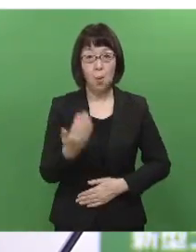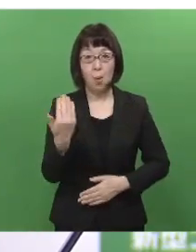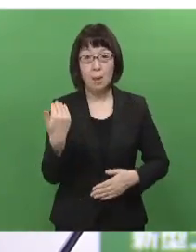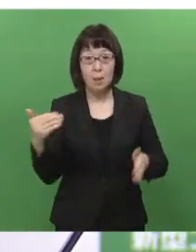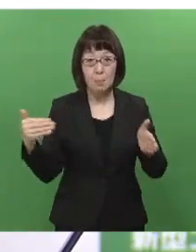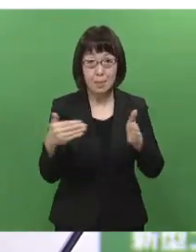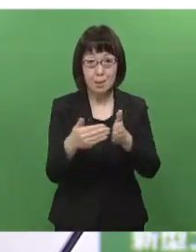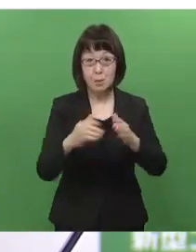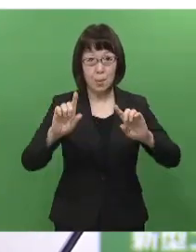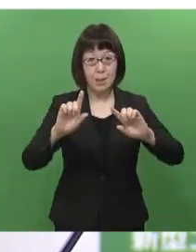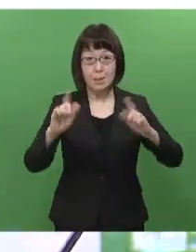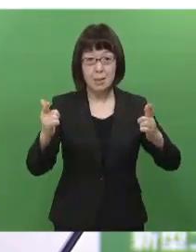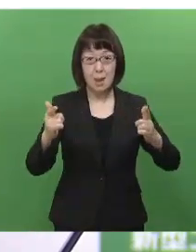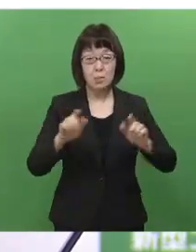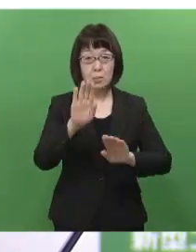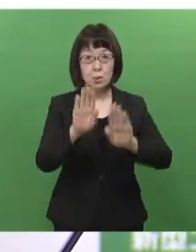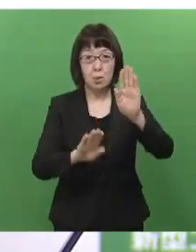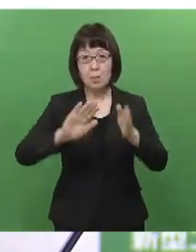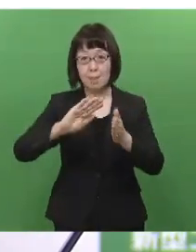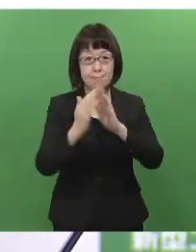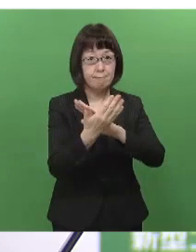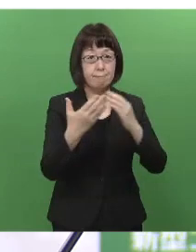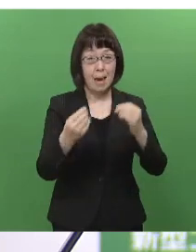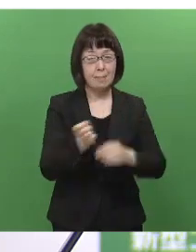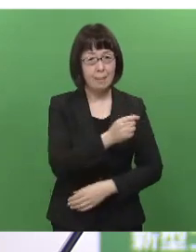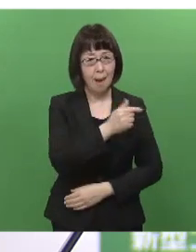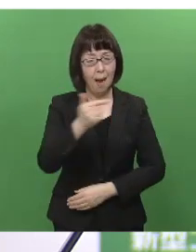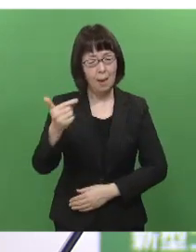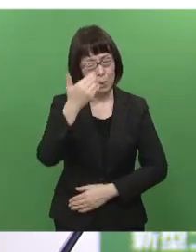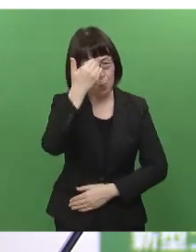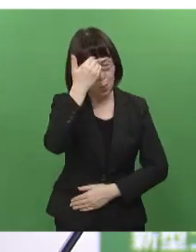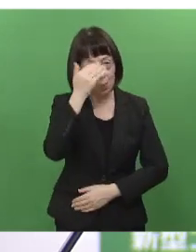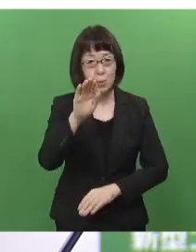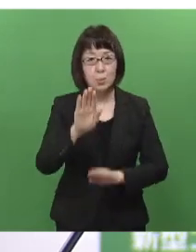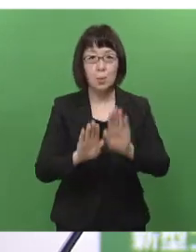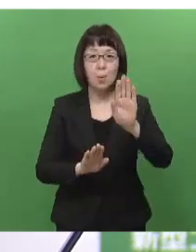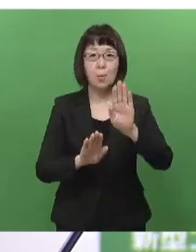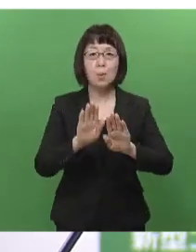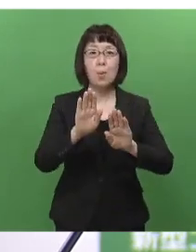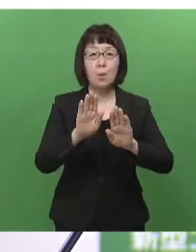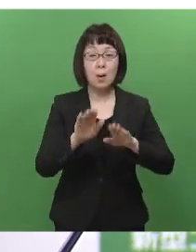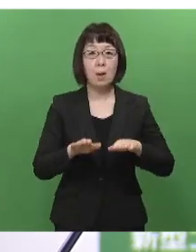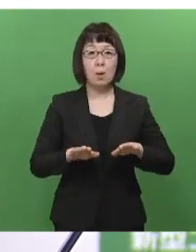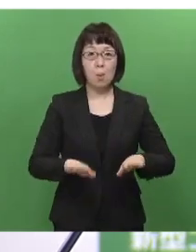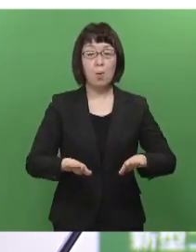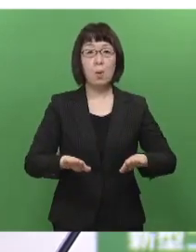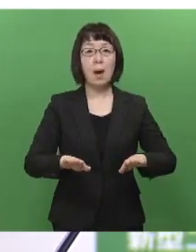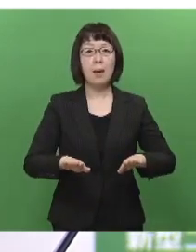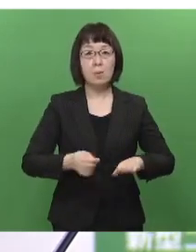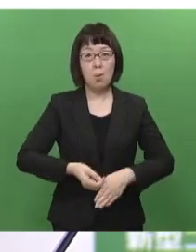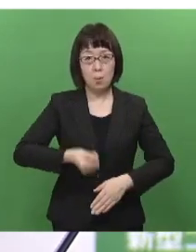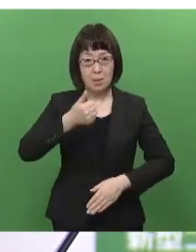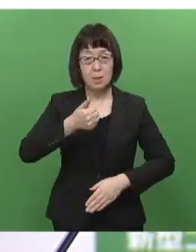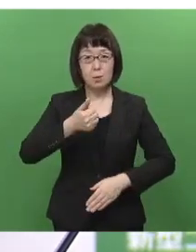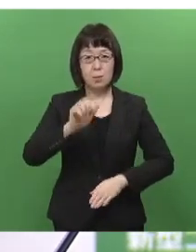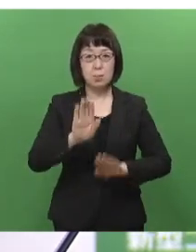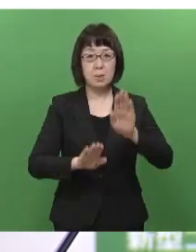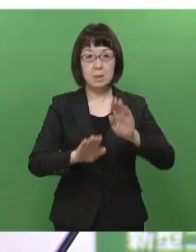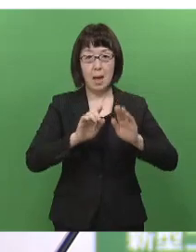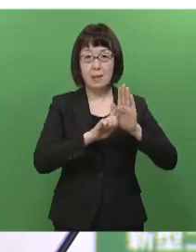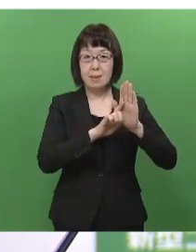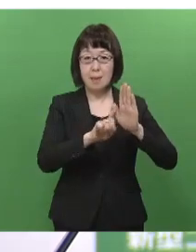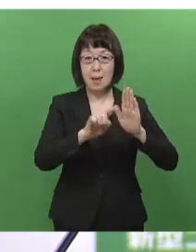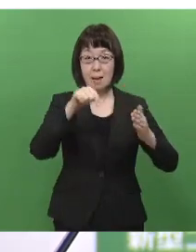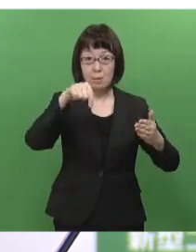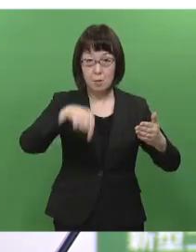ステージに入った、極めて深刻だということが今回の宣言下における一番